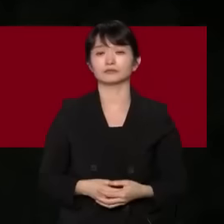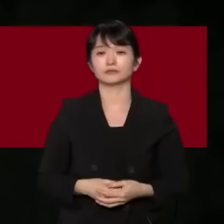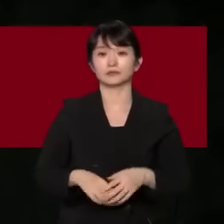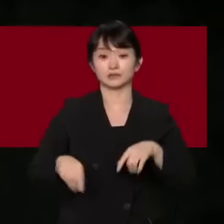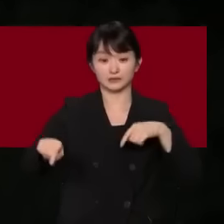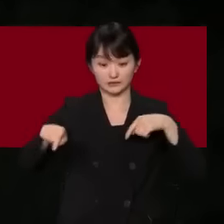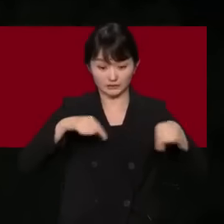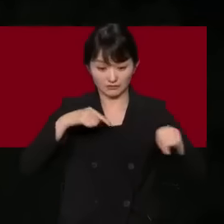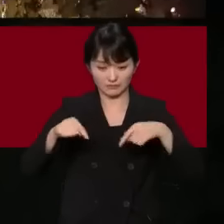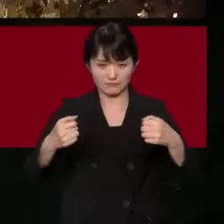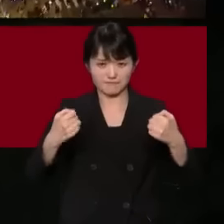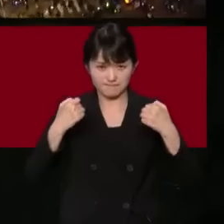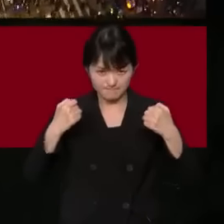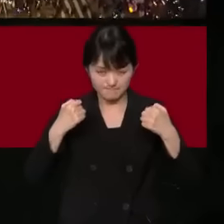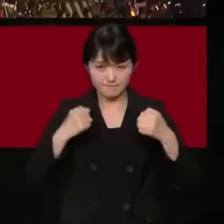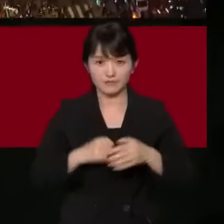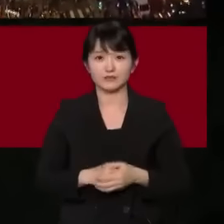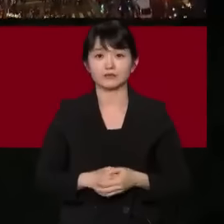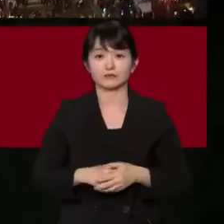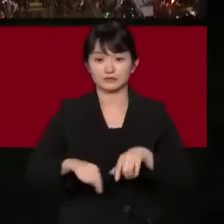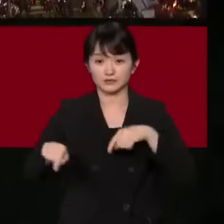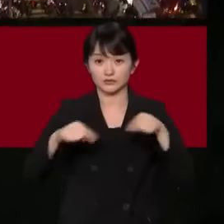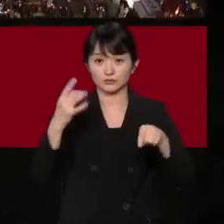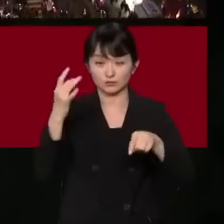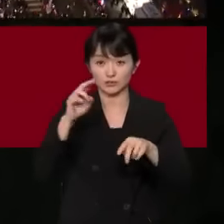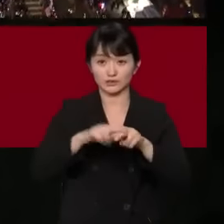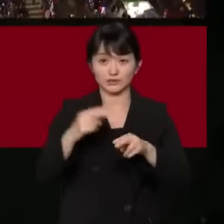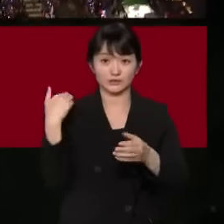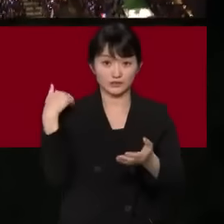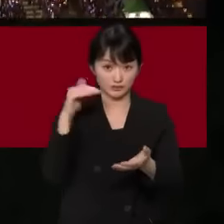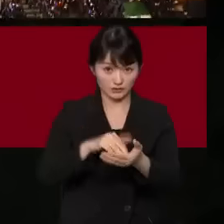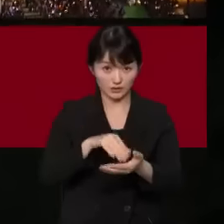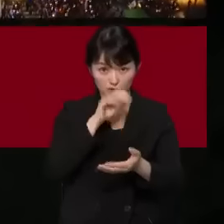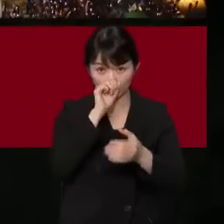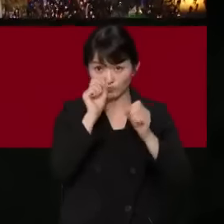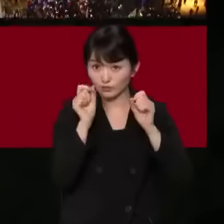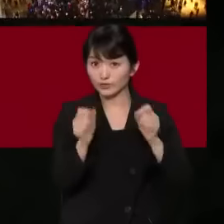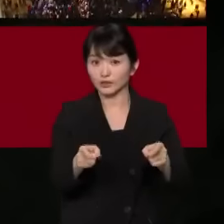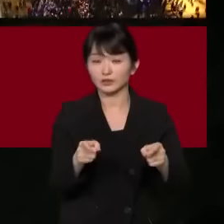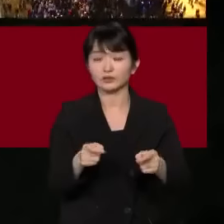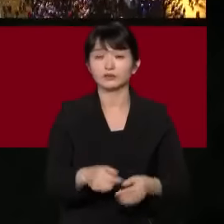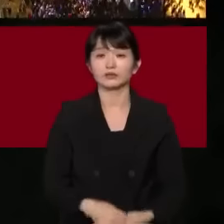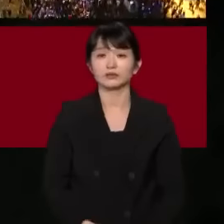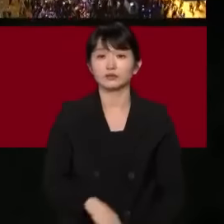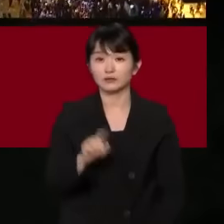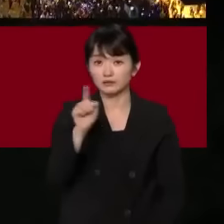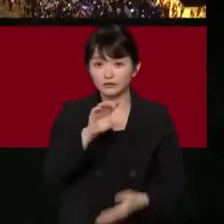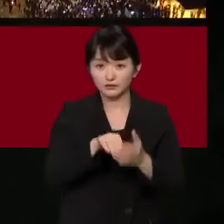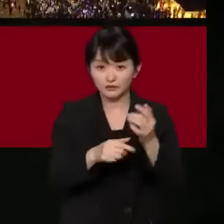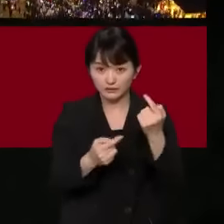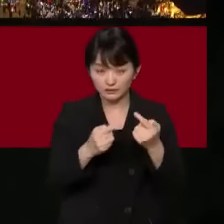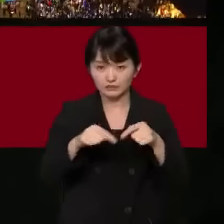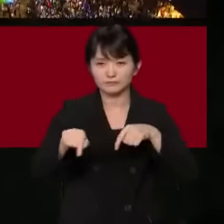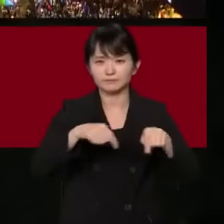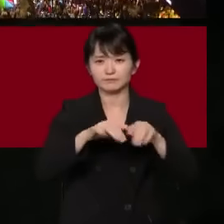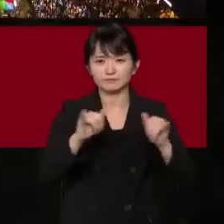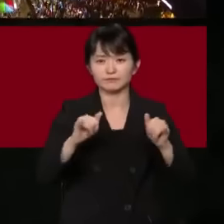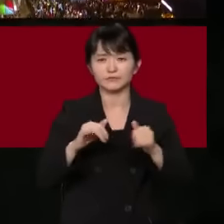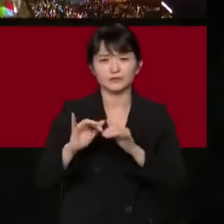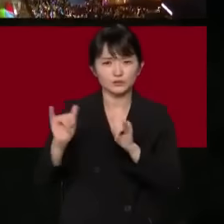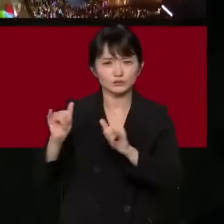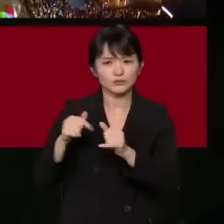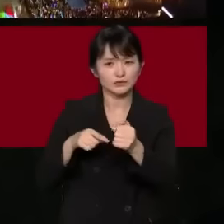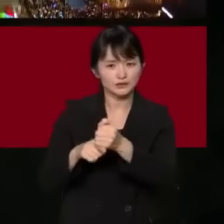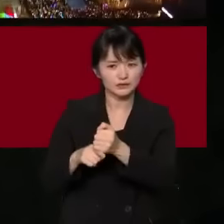정치가 건강해지고 정치가 제자리로 돌아올 수 있는 좋은 기회라고 생각합니다. 그 어느 때보다도 정치인들이 국민들의